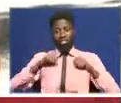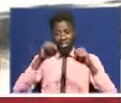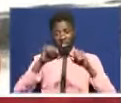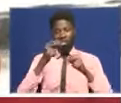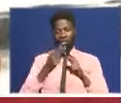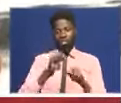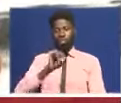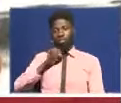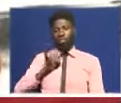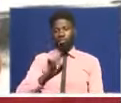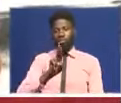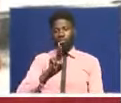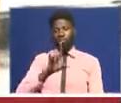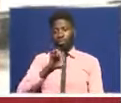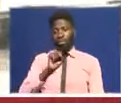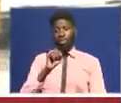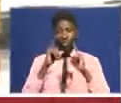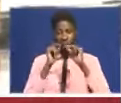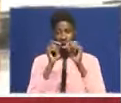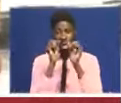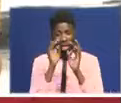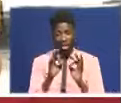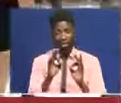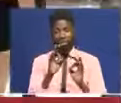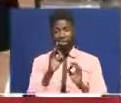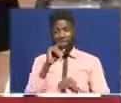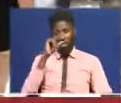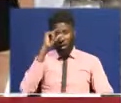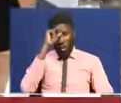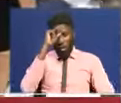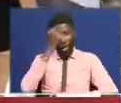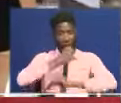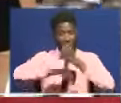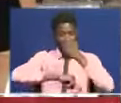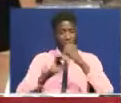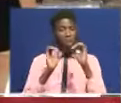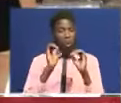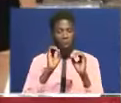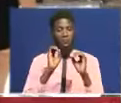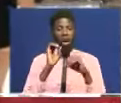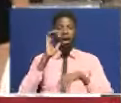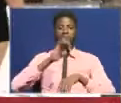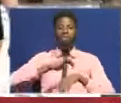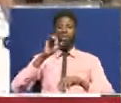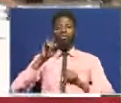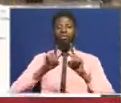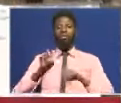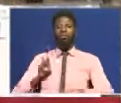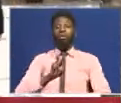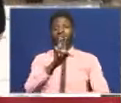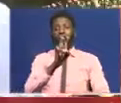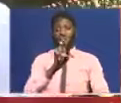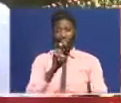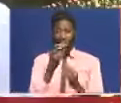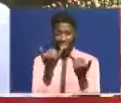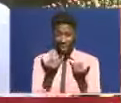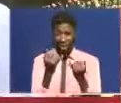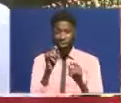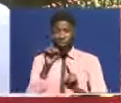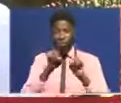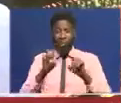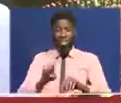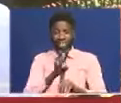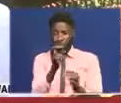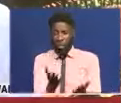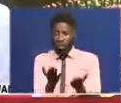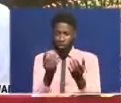hatua kunaweza athiri sekta ya utalii ambayo bado haijaimarika kikamilifu baada ya janga la COVID-19. It's